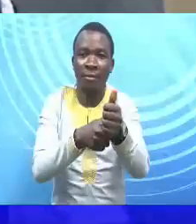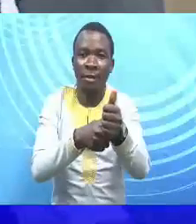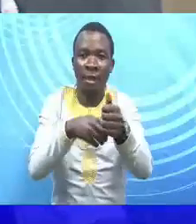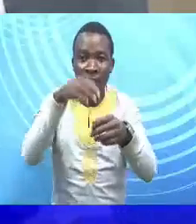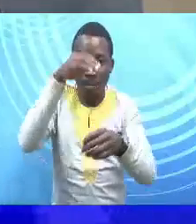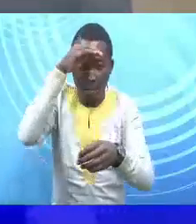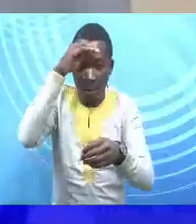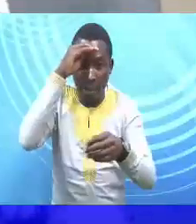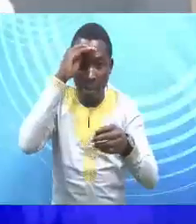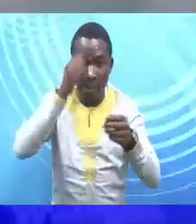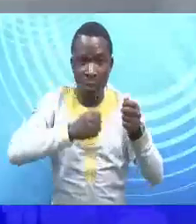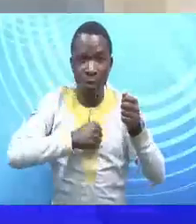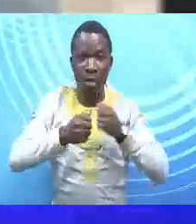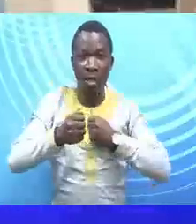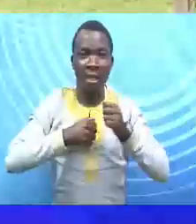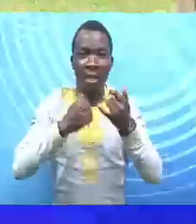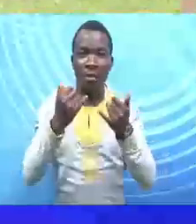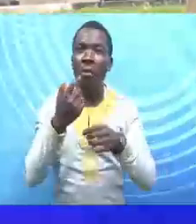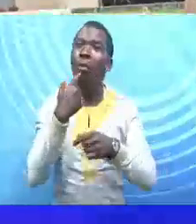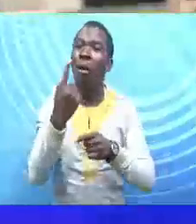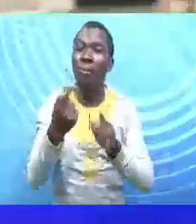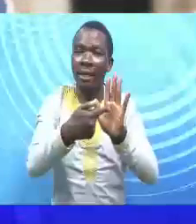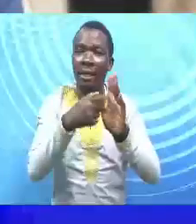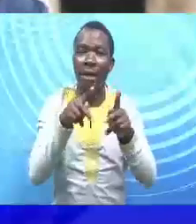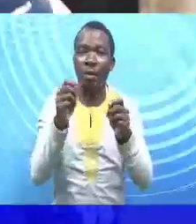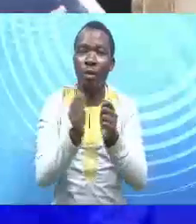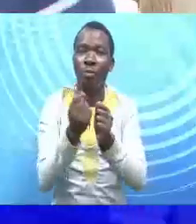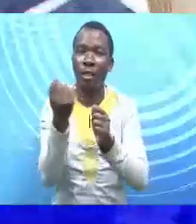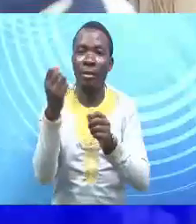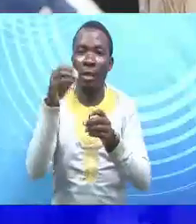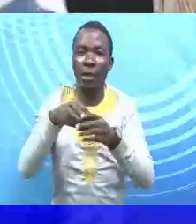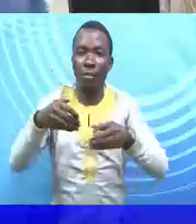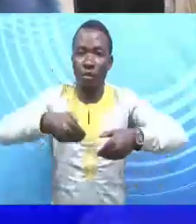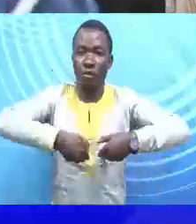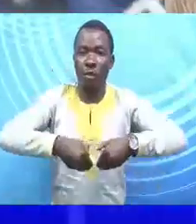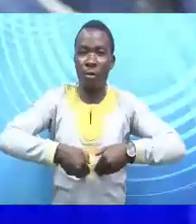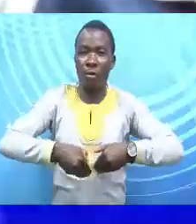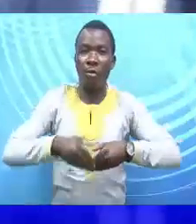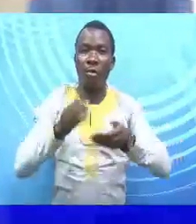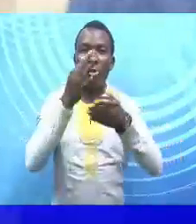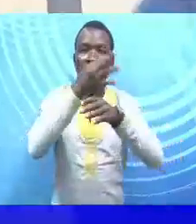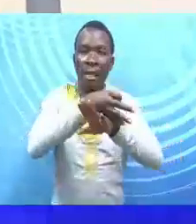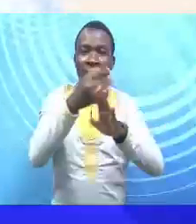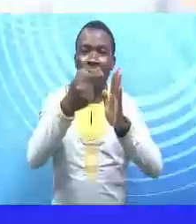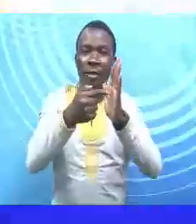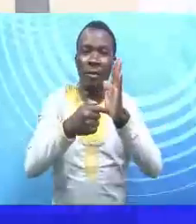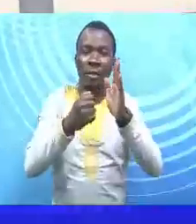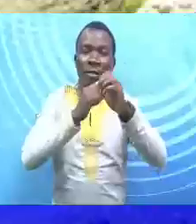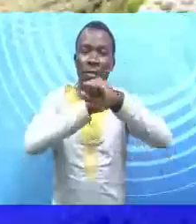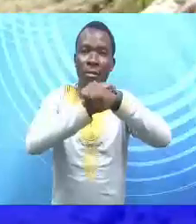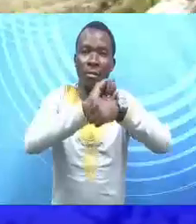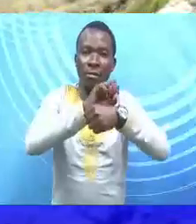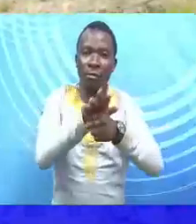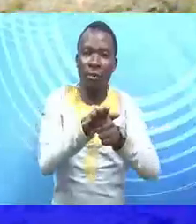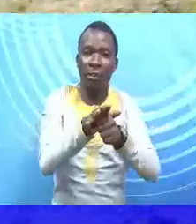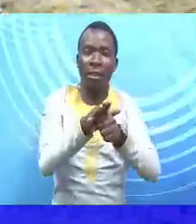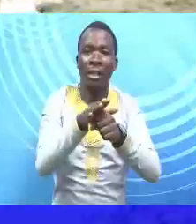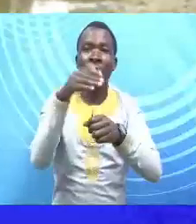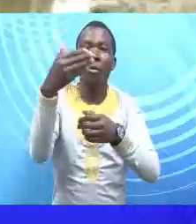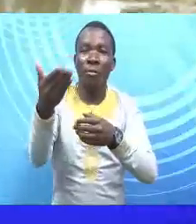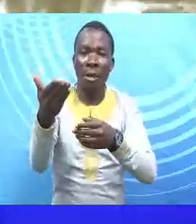Polisi y'u Rwanda kuri wa mbere yerekanye abantu 15 biganjemo urubyiruko barenze ku mabwiriza yo kwirinda coronavirus.